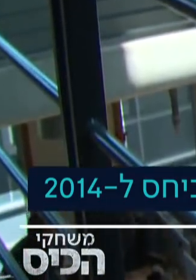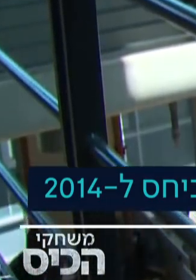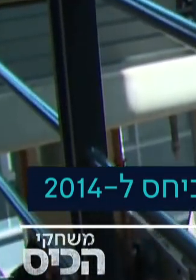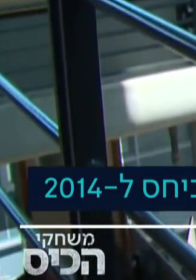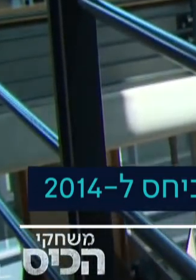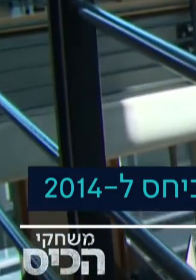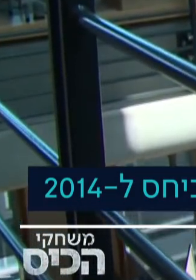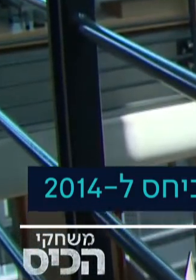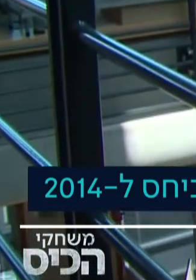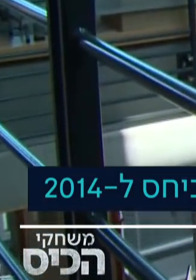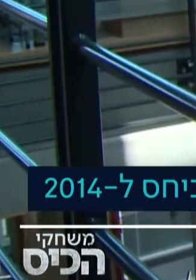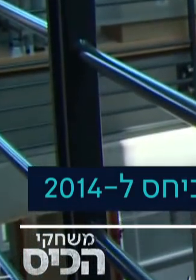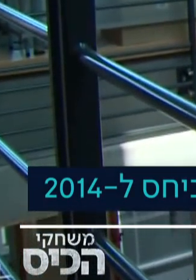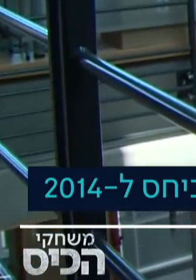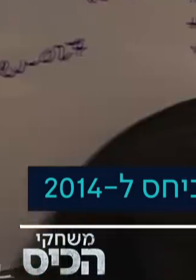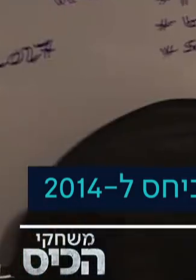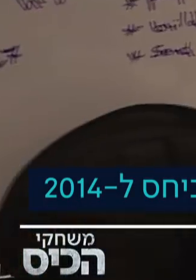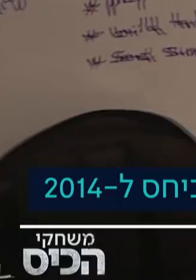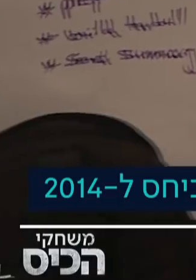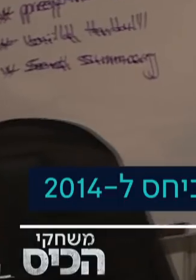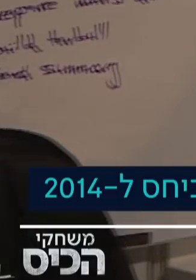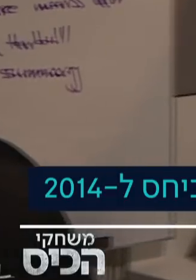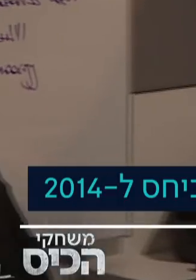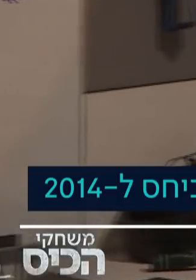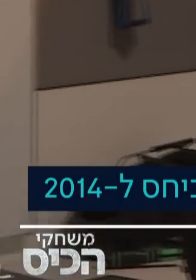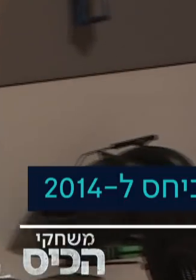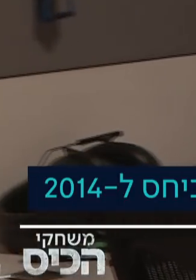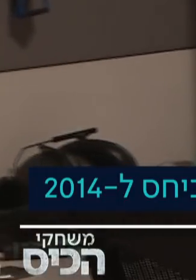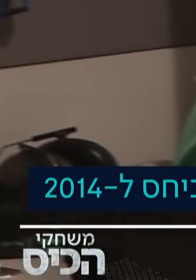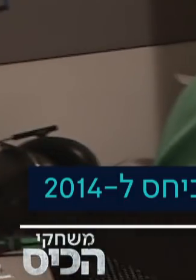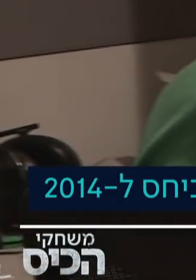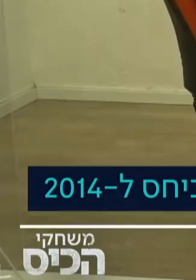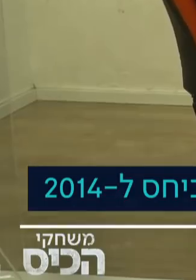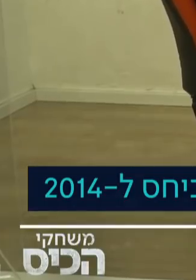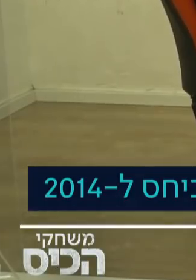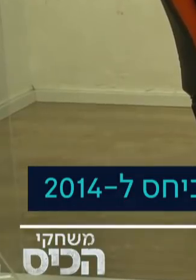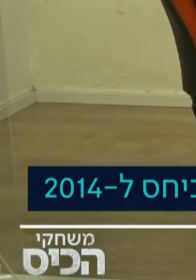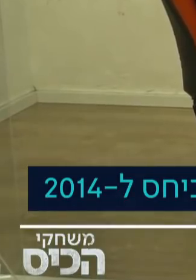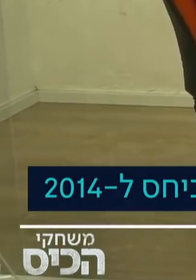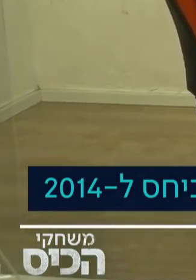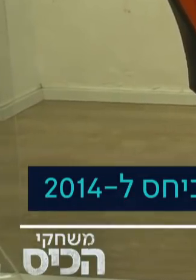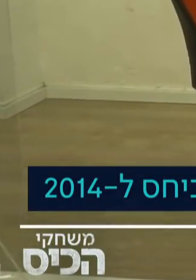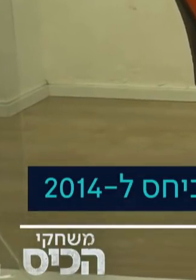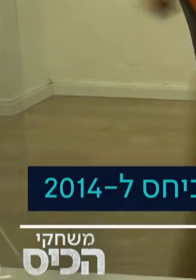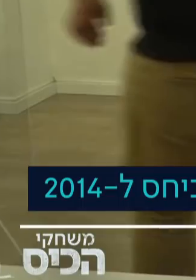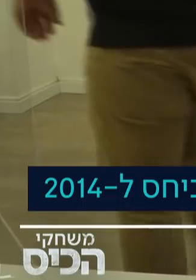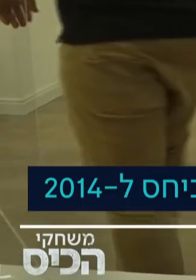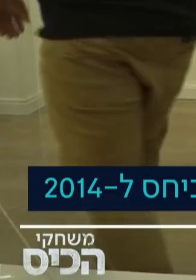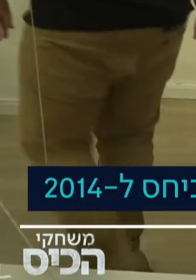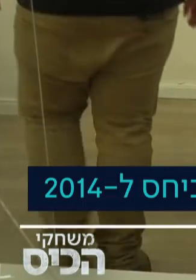על ההייטק המקומי. ב-2020 נפתחו 520 סטארט-אפים בלבד, פחות מחצי ממה